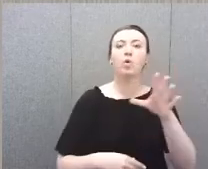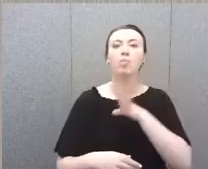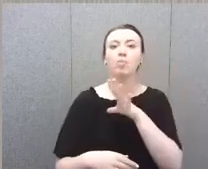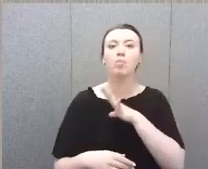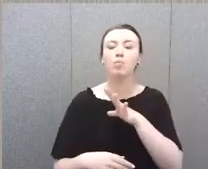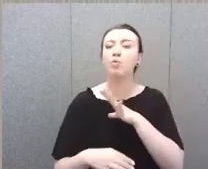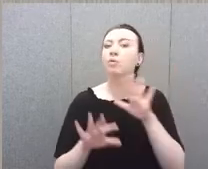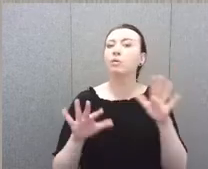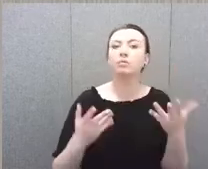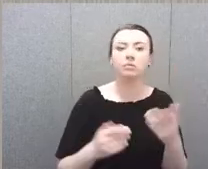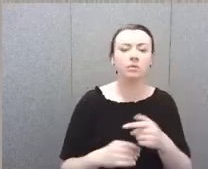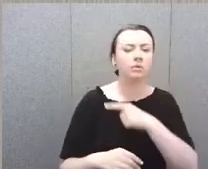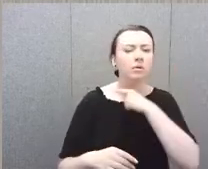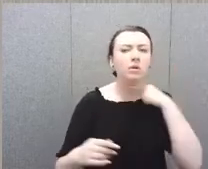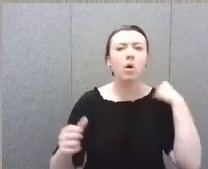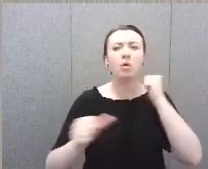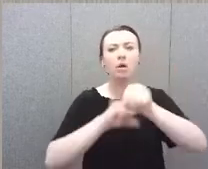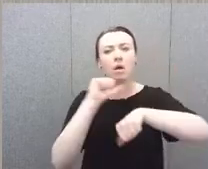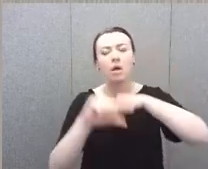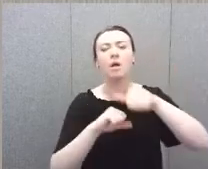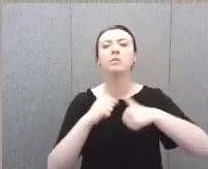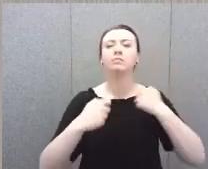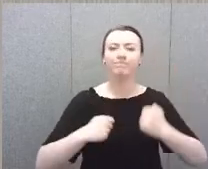мира в разных странах. И